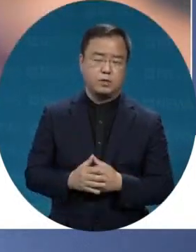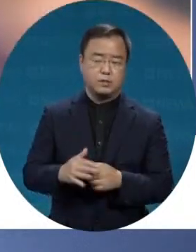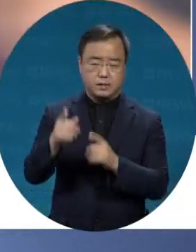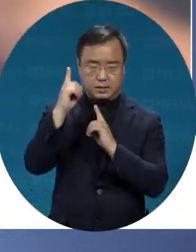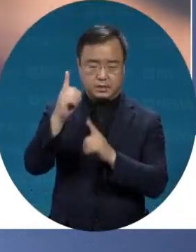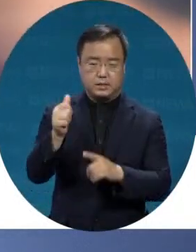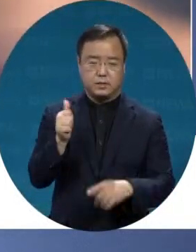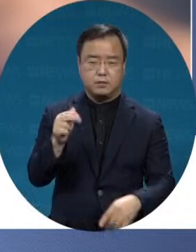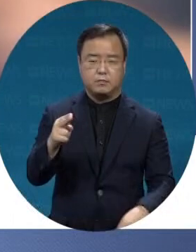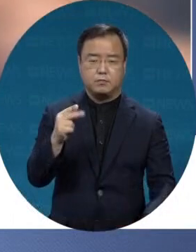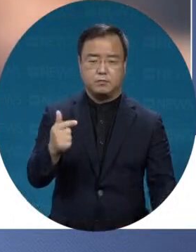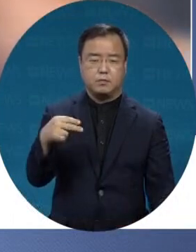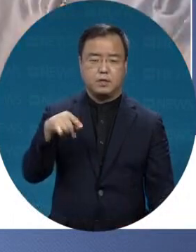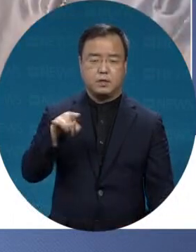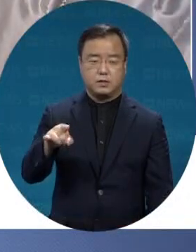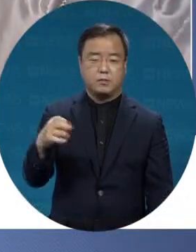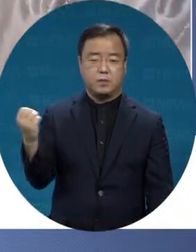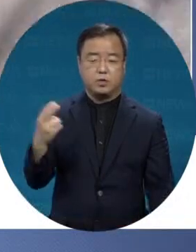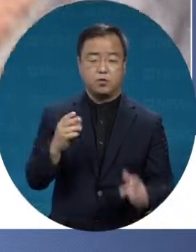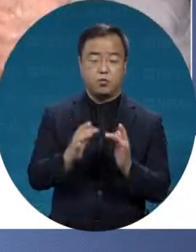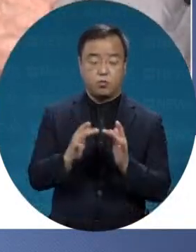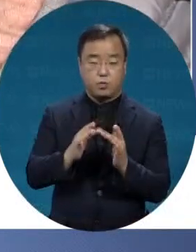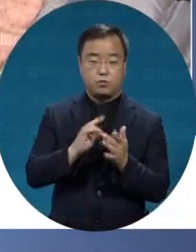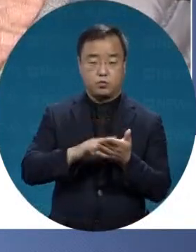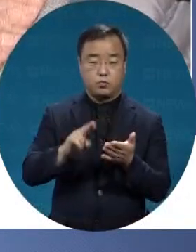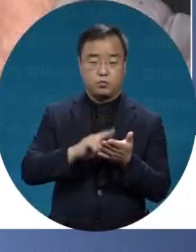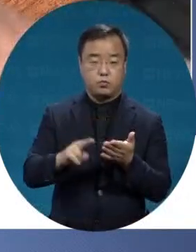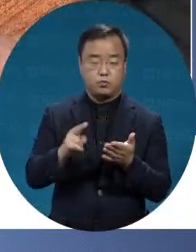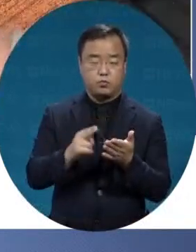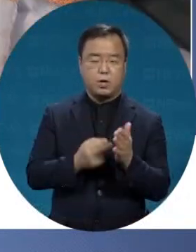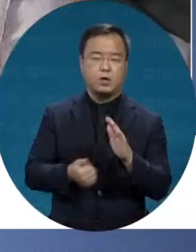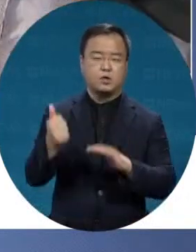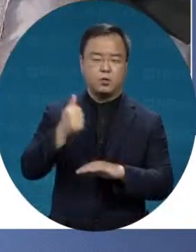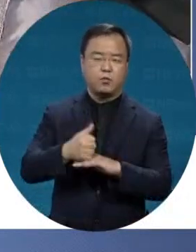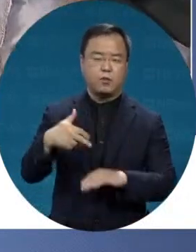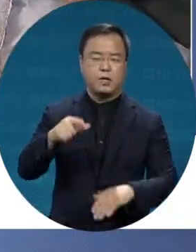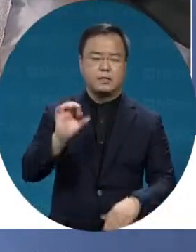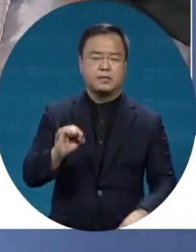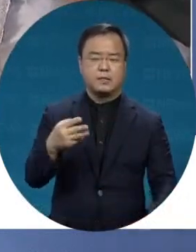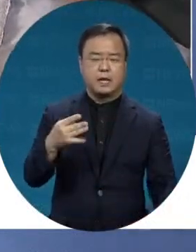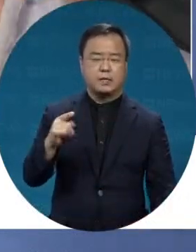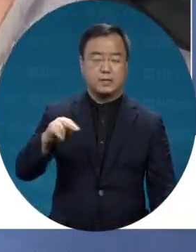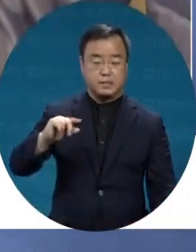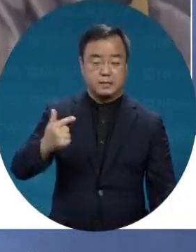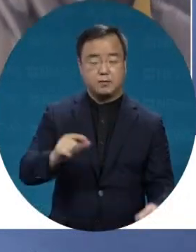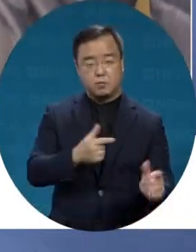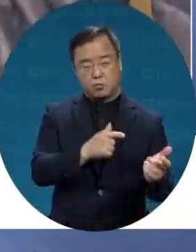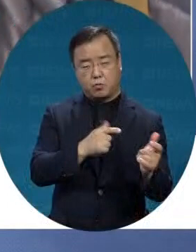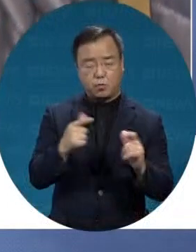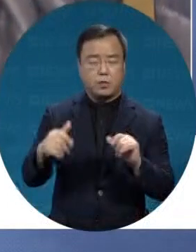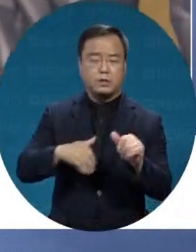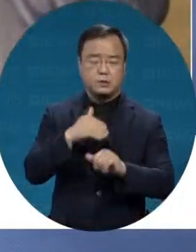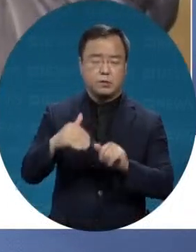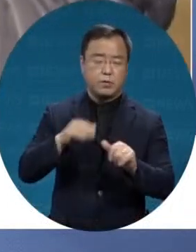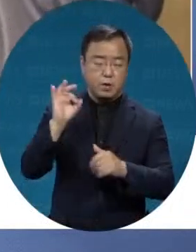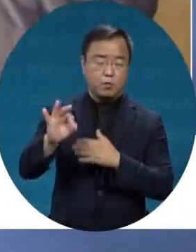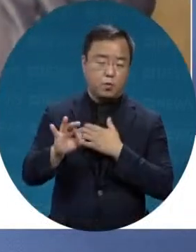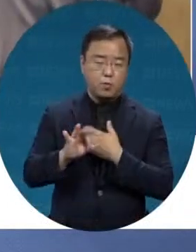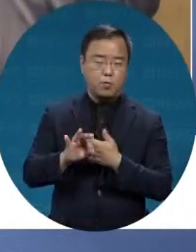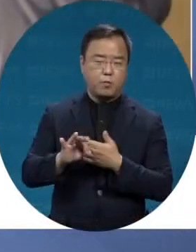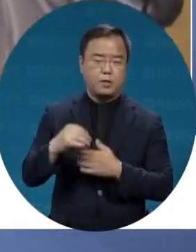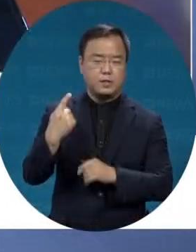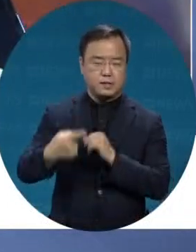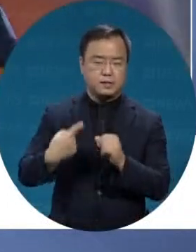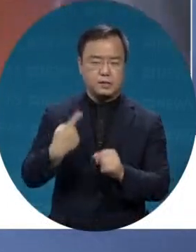선생님이나 또 웹툰으로 성공하신 그 장태산 선생님이나 문정화 작가의 경우도 보면 한 1년